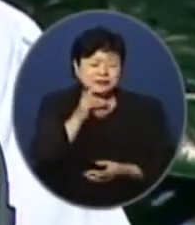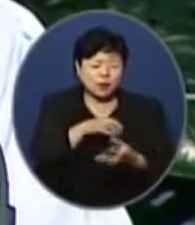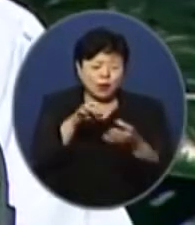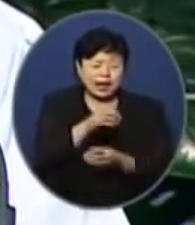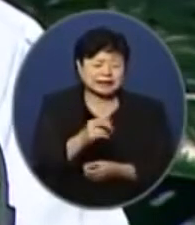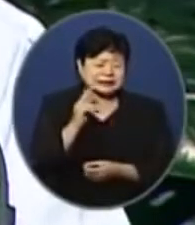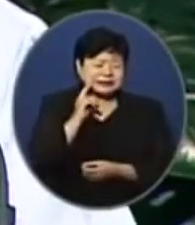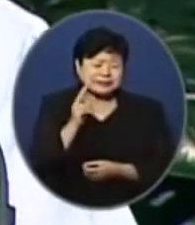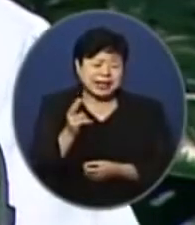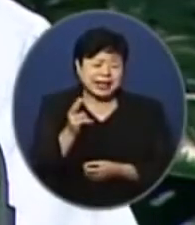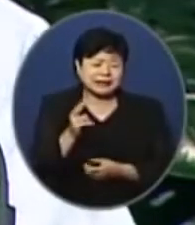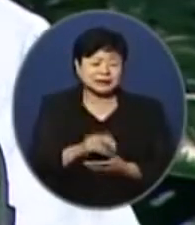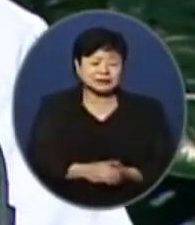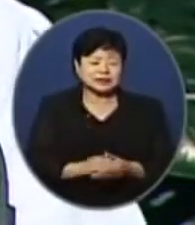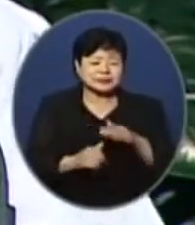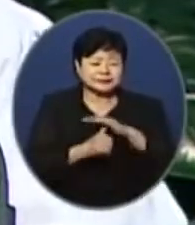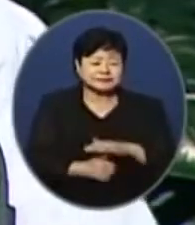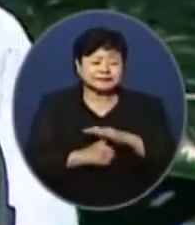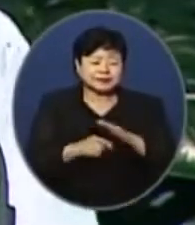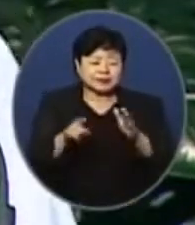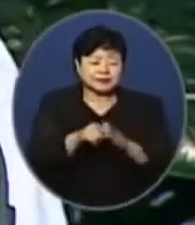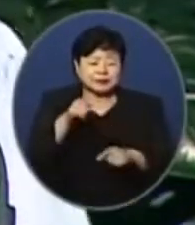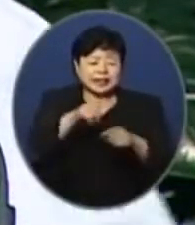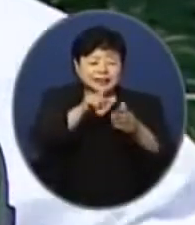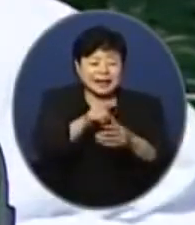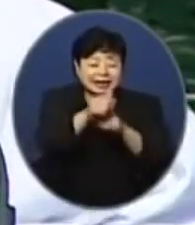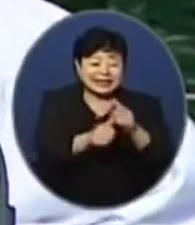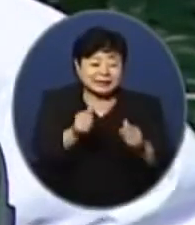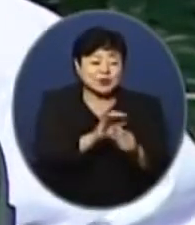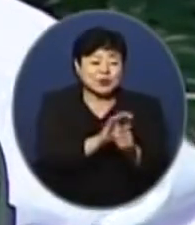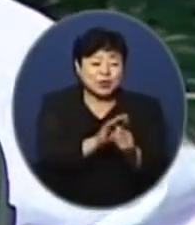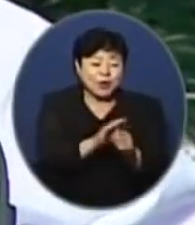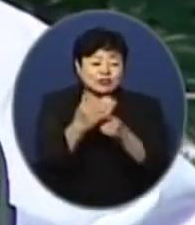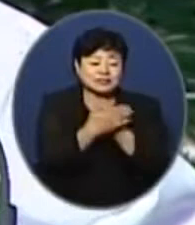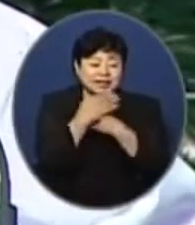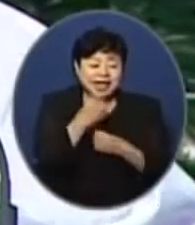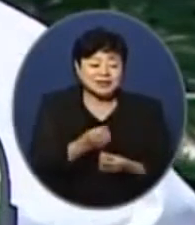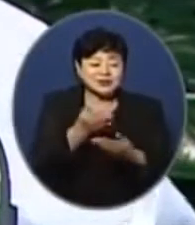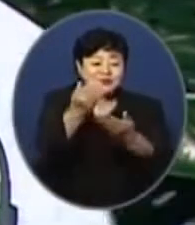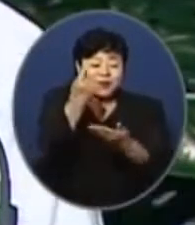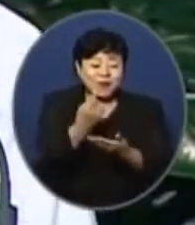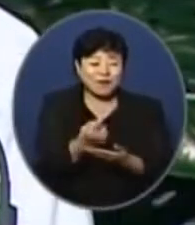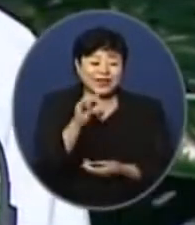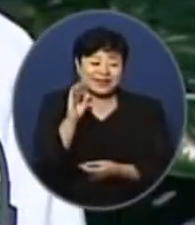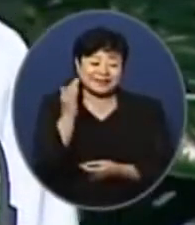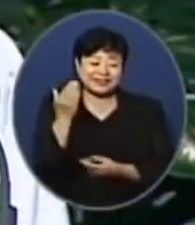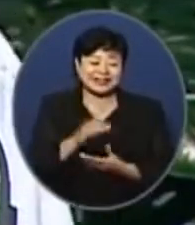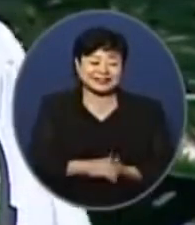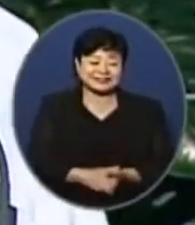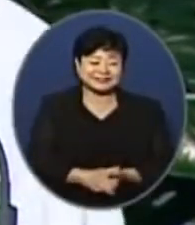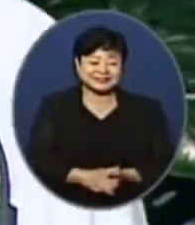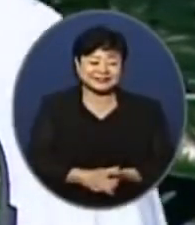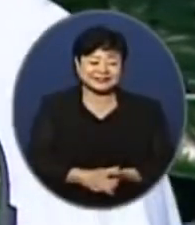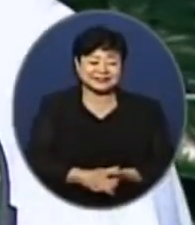심해도 참고 견디고 믿음으로 나아갈 때 하나님의 위로와 은혜와 축복이 우리에게 넘쳐나게 될